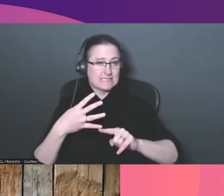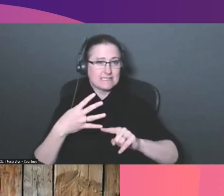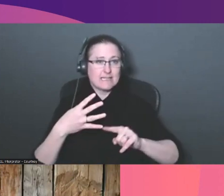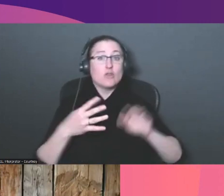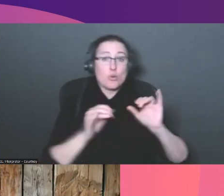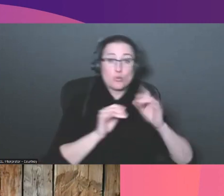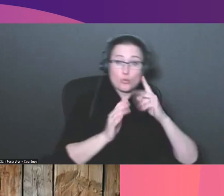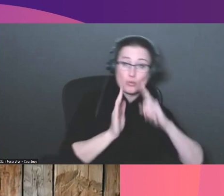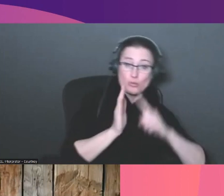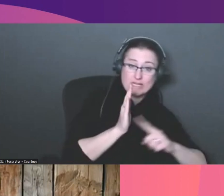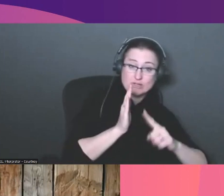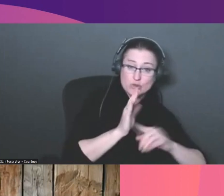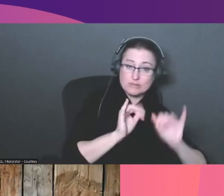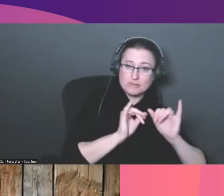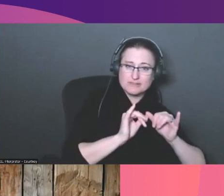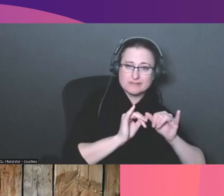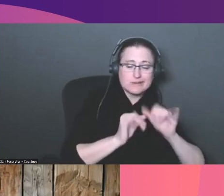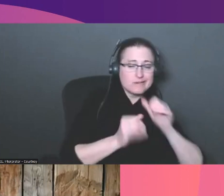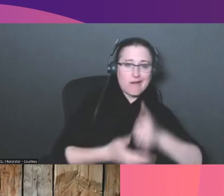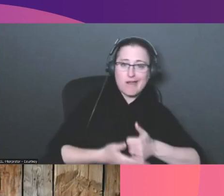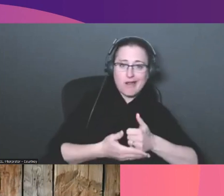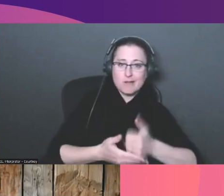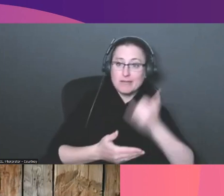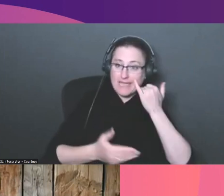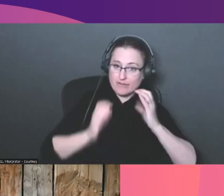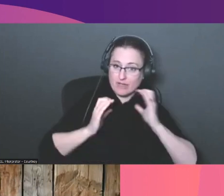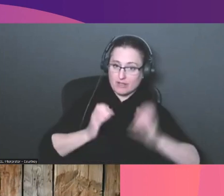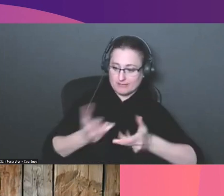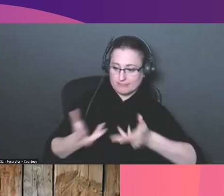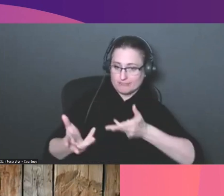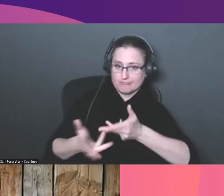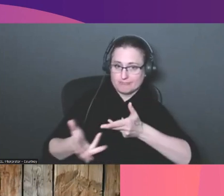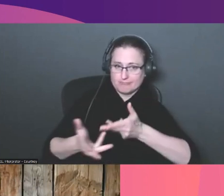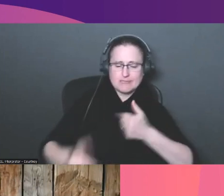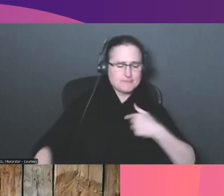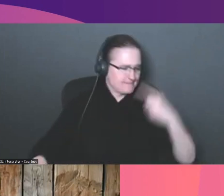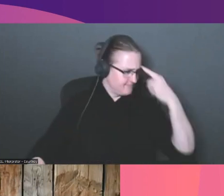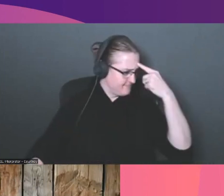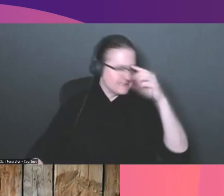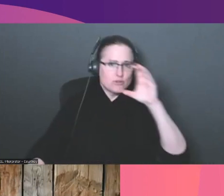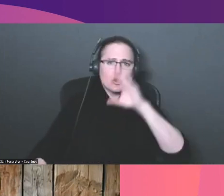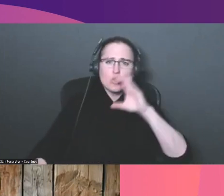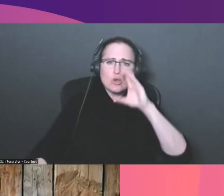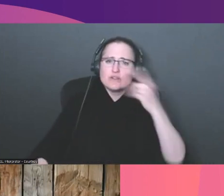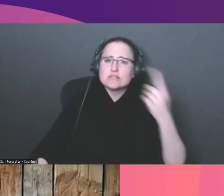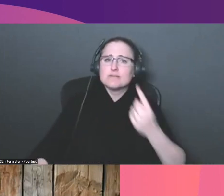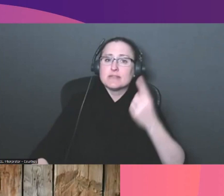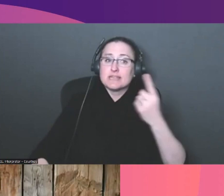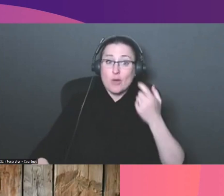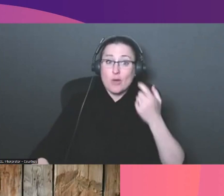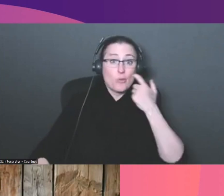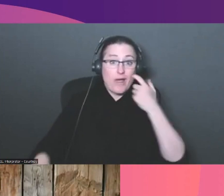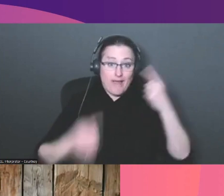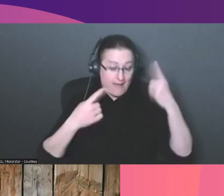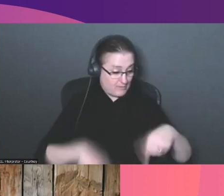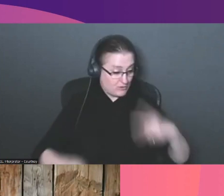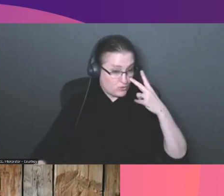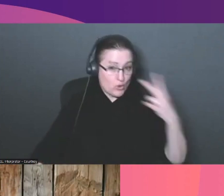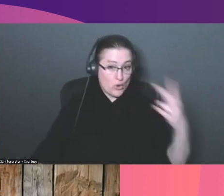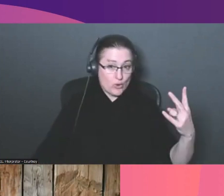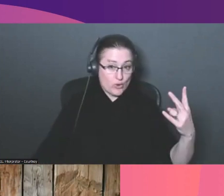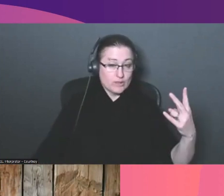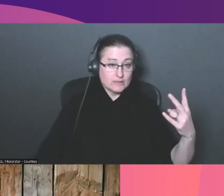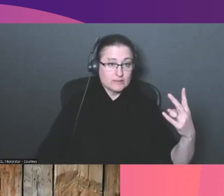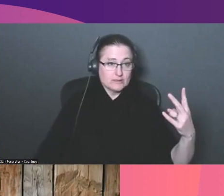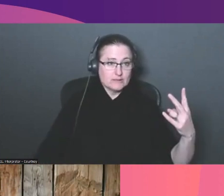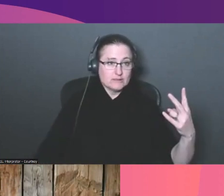la violence conjugale, parce que ce n'est pas toujours utile lorsque nous faisons face à des clients. Donc, j'ai simplement